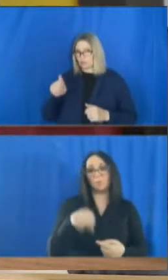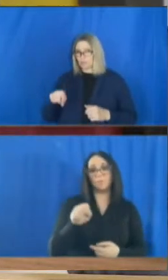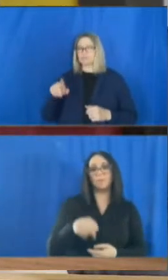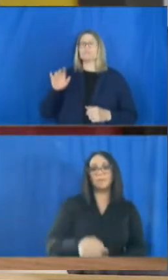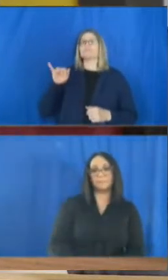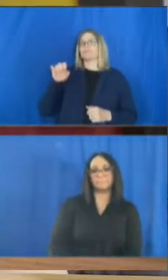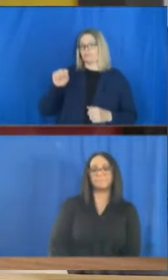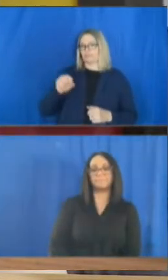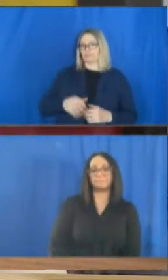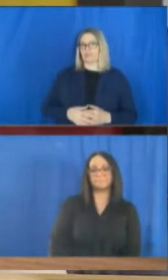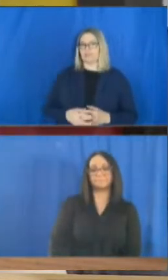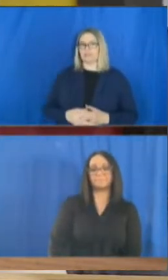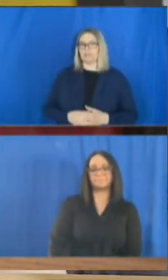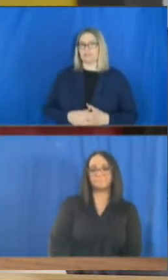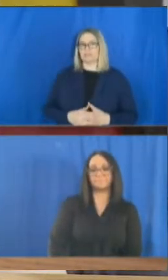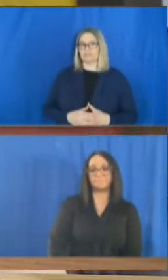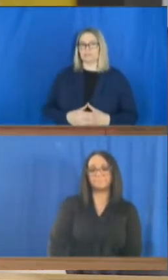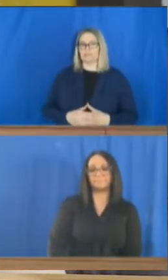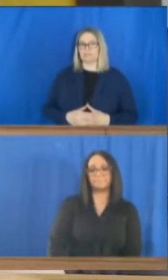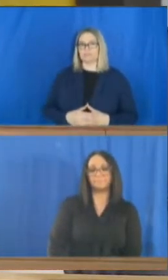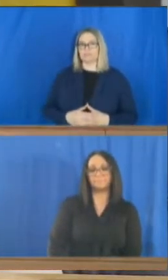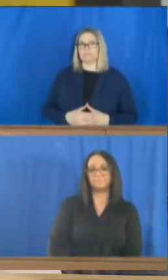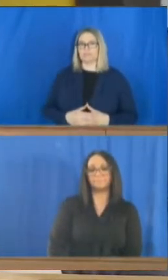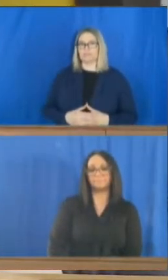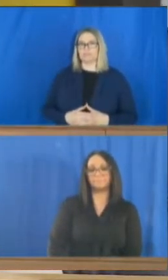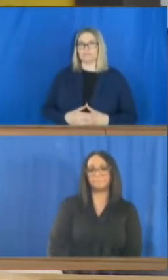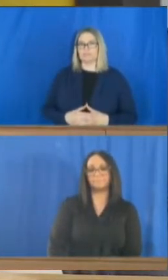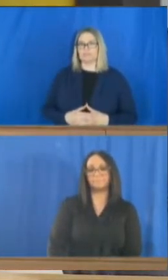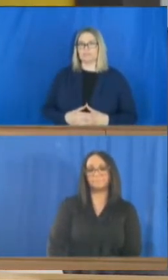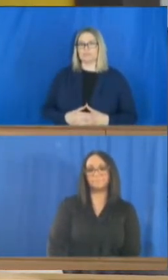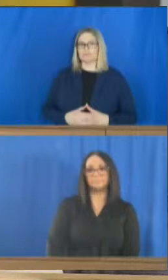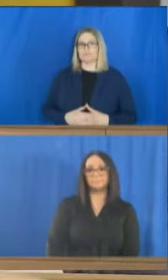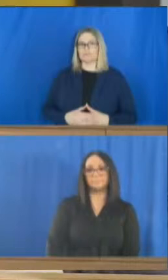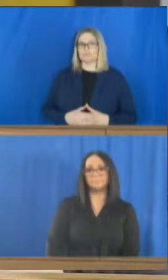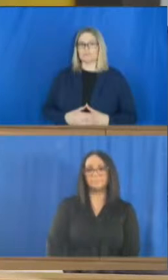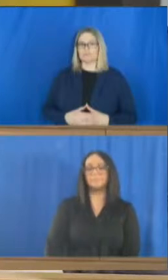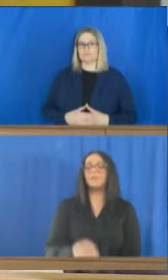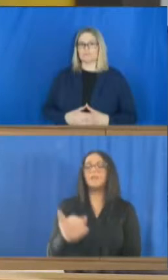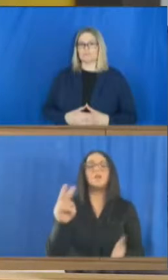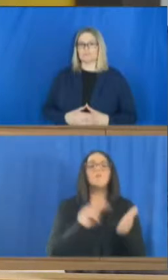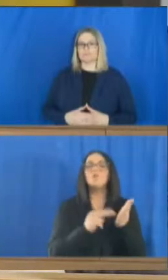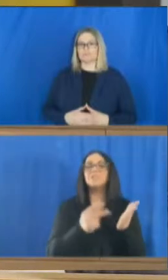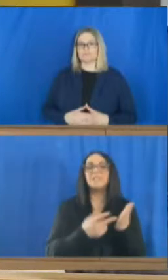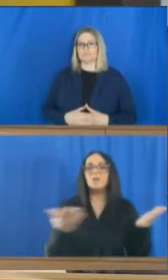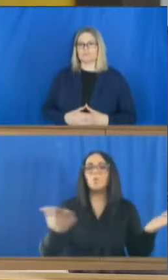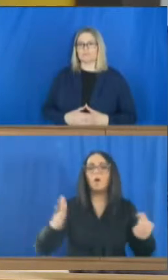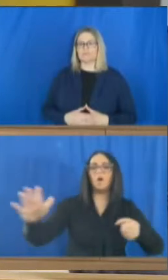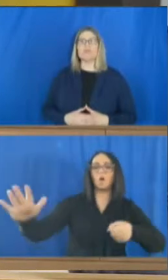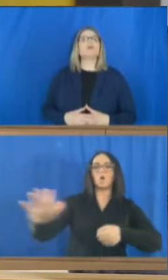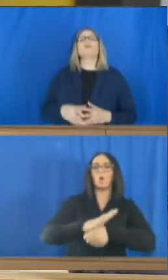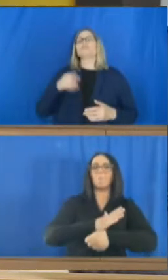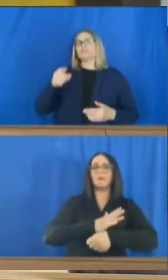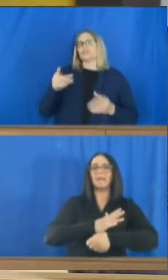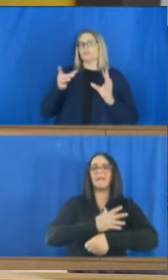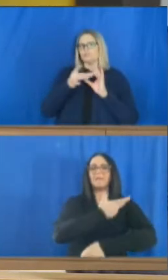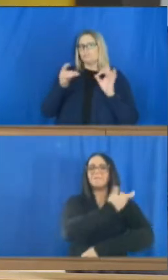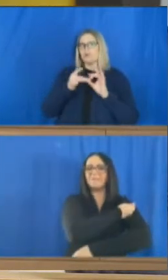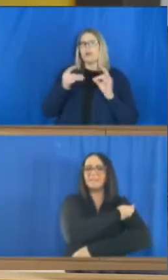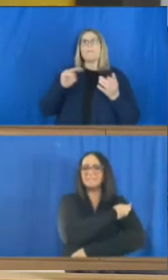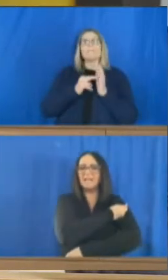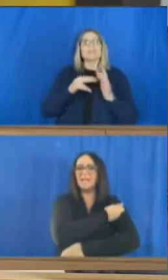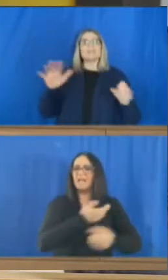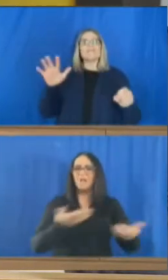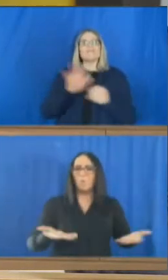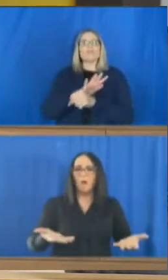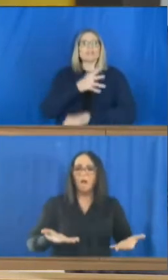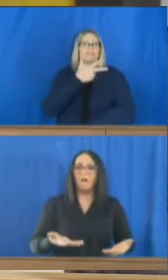Pour démontrer que vous êtes vacciné pour entrer à un endroit qu'il faut montrer la preuve, c'est 2 doses. Mais